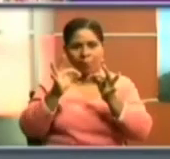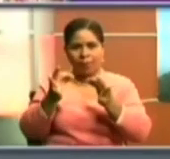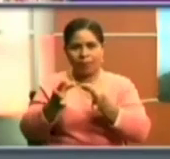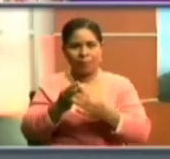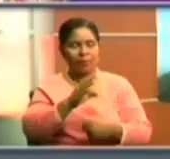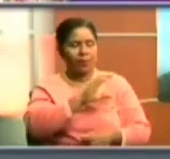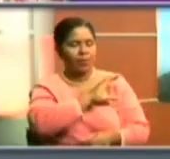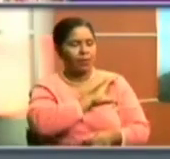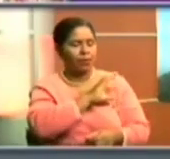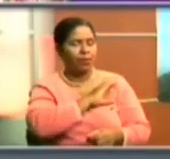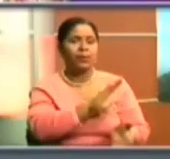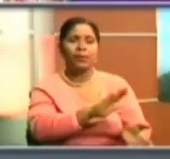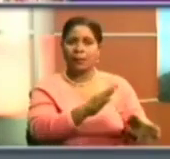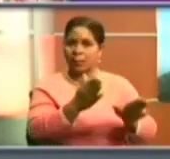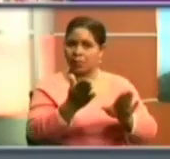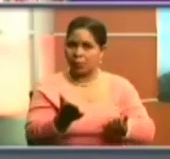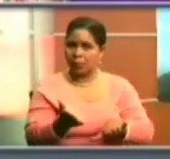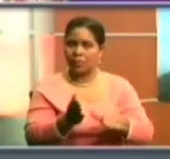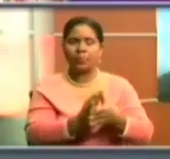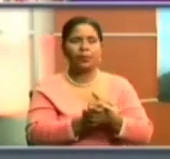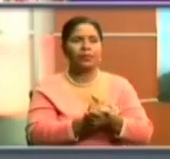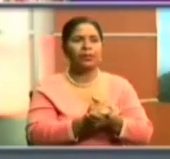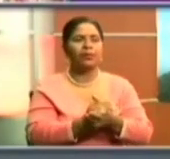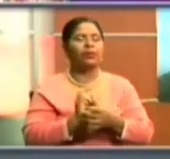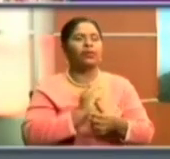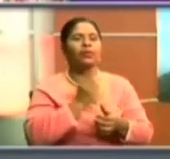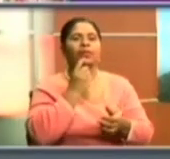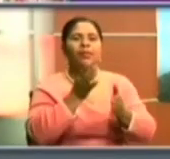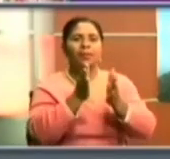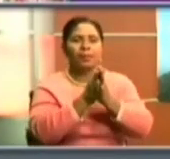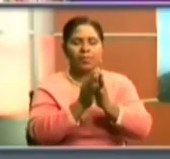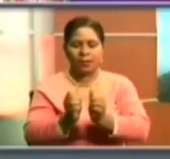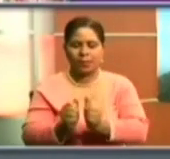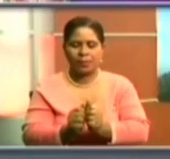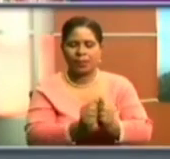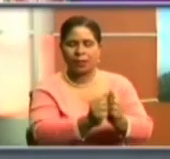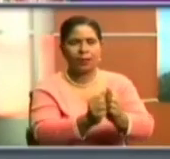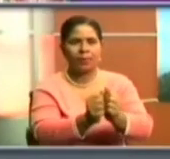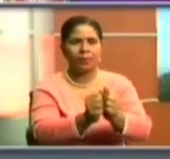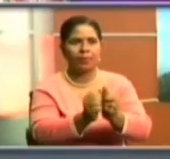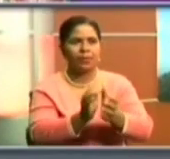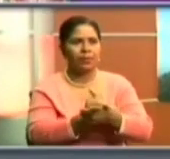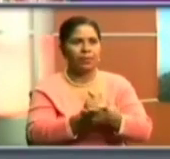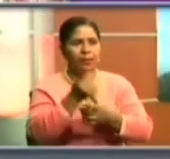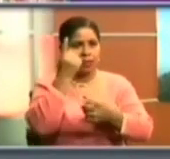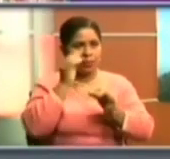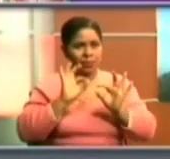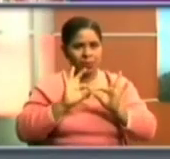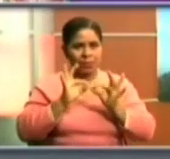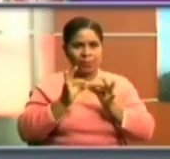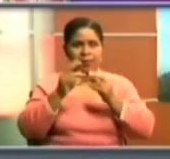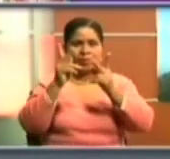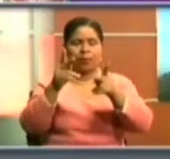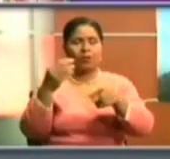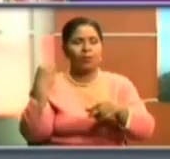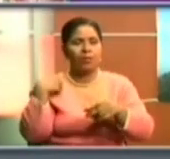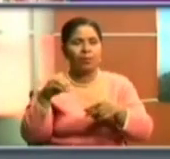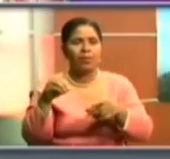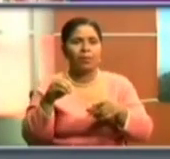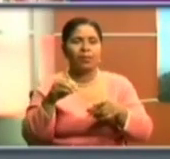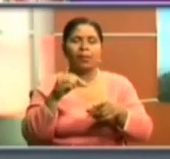qui mourir, nous demander accompagnement pour famille victimes